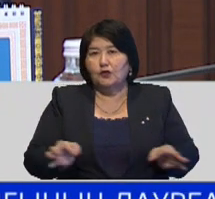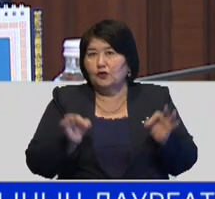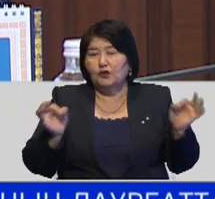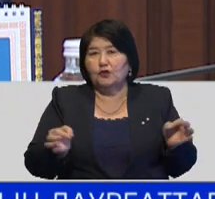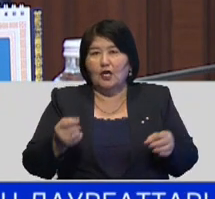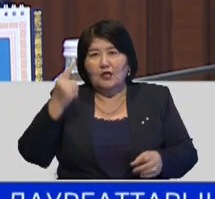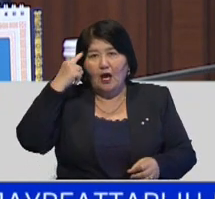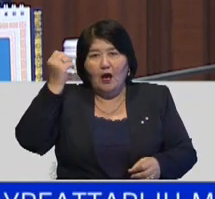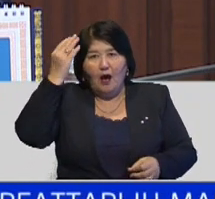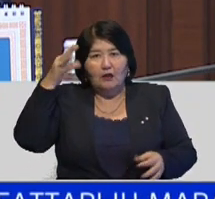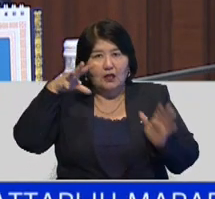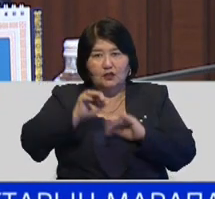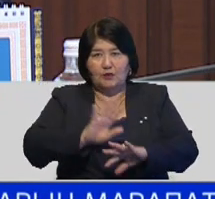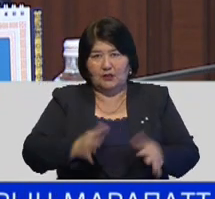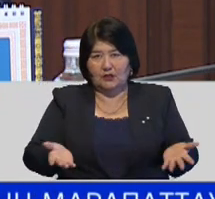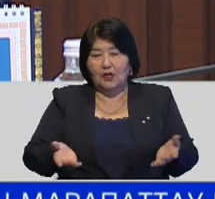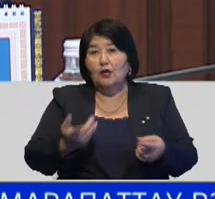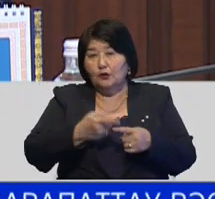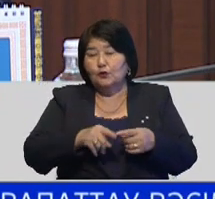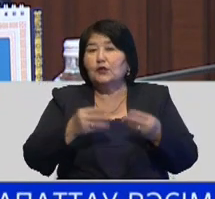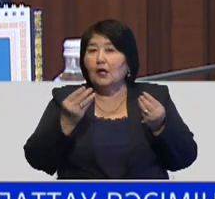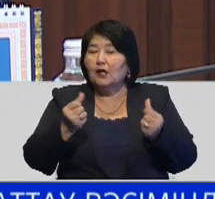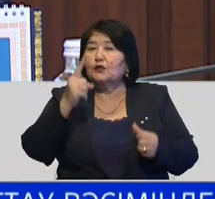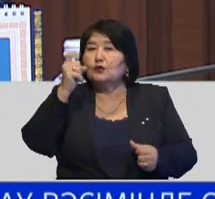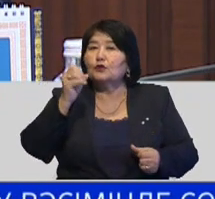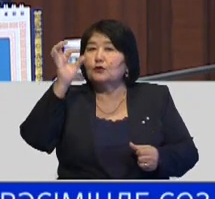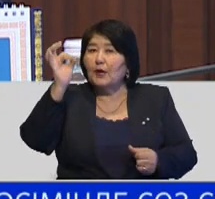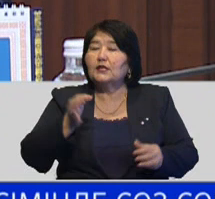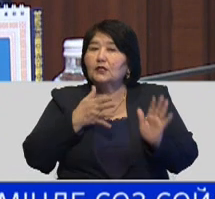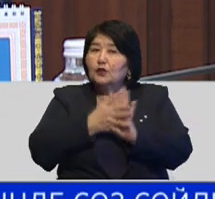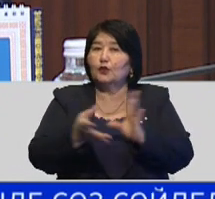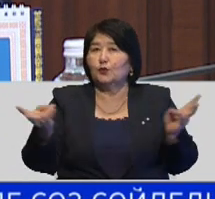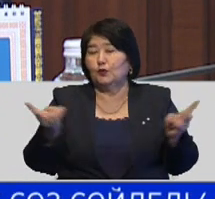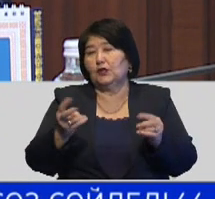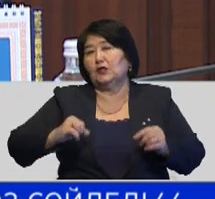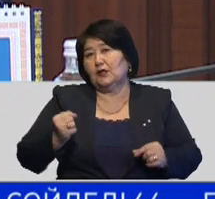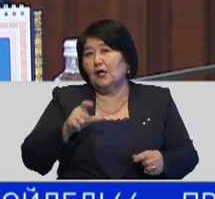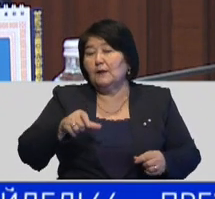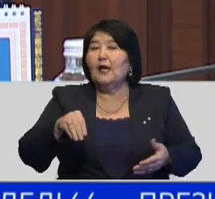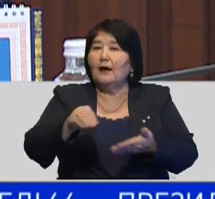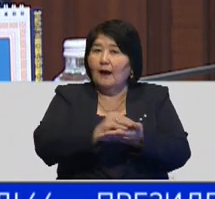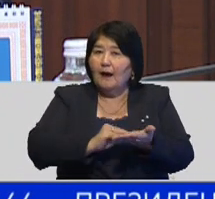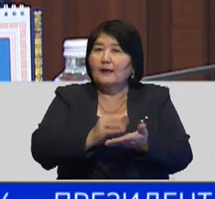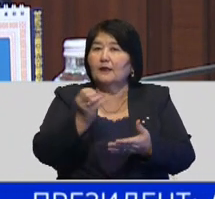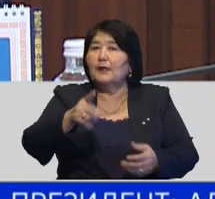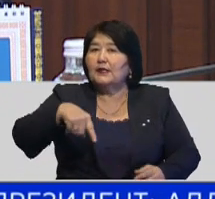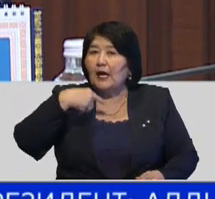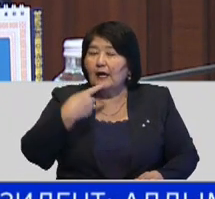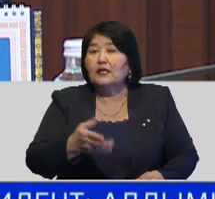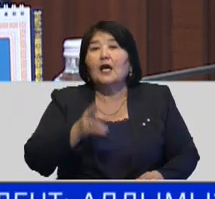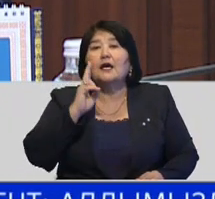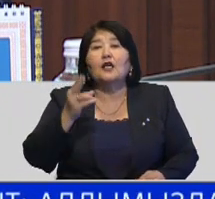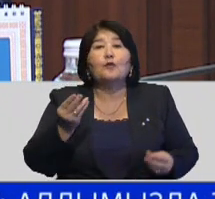ақылға сыймайтын нәрсе бұл. Сондықтан қаражат 100% игерілу керек, құрметті әріптестер. Тағы да қайталап айтамын.